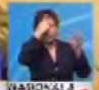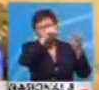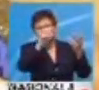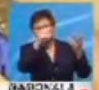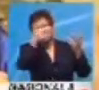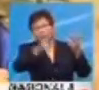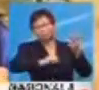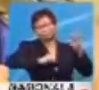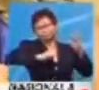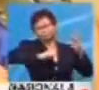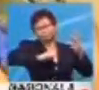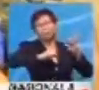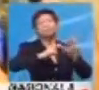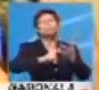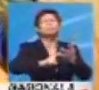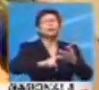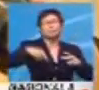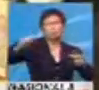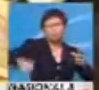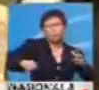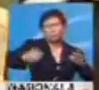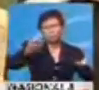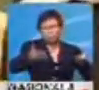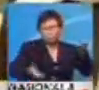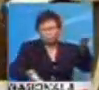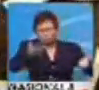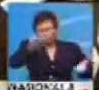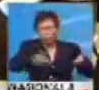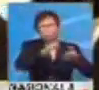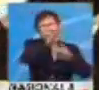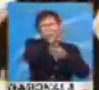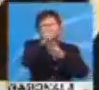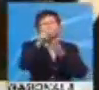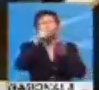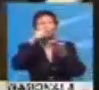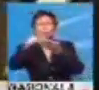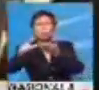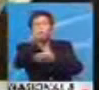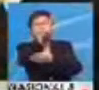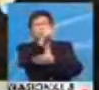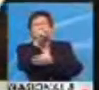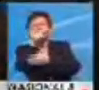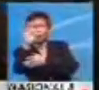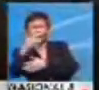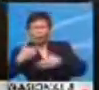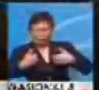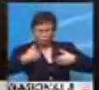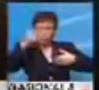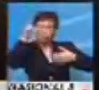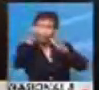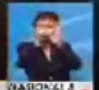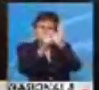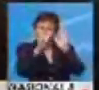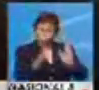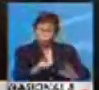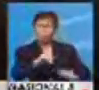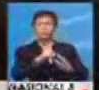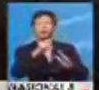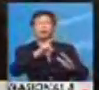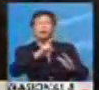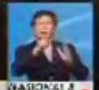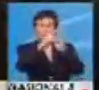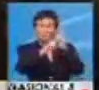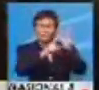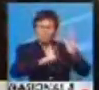menentang dalam penghakiman 42 muka surat tahun 19 berkata mempunyai peguam Syafi'i beragama Islam